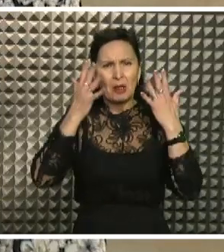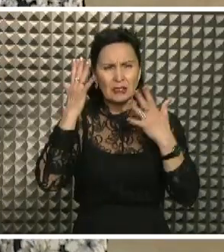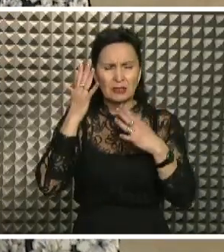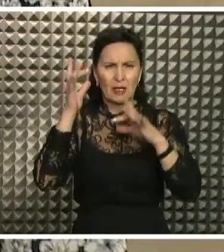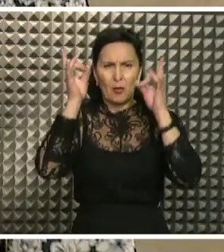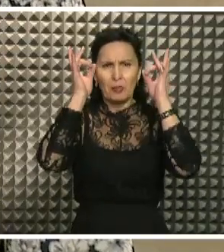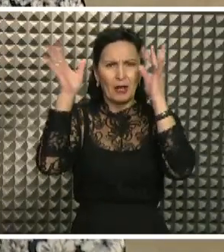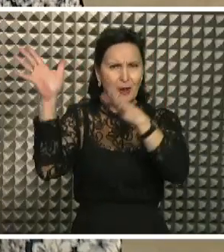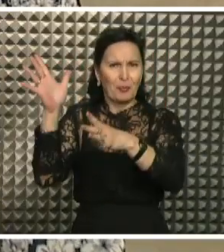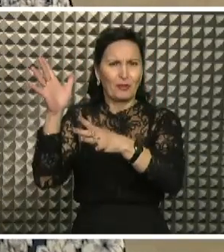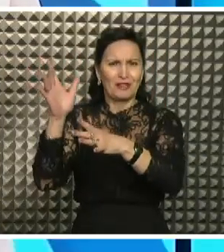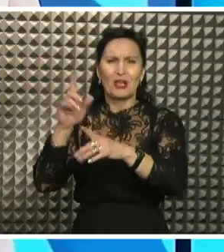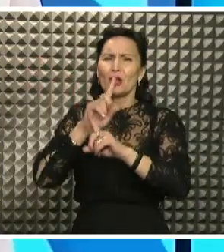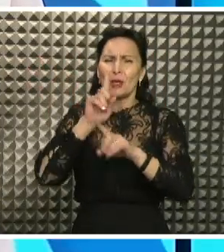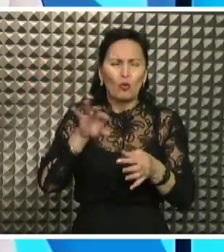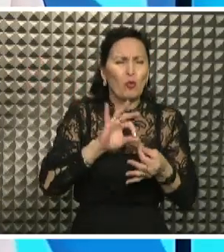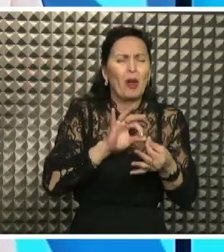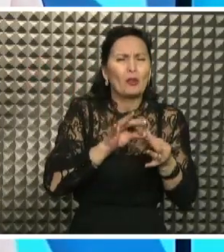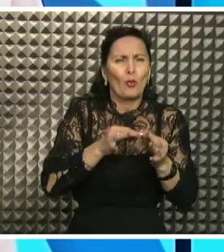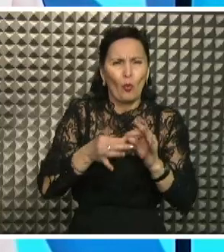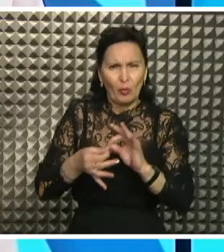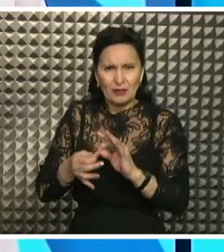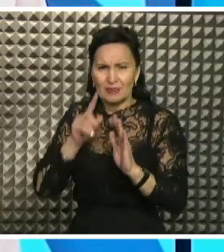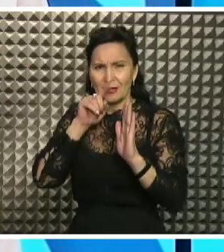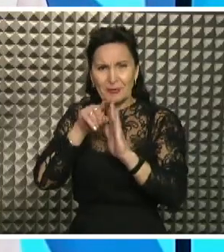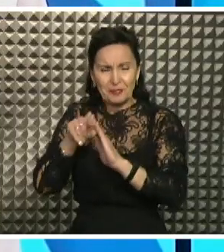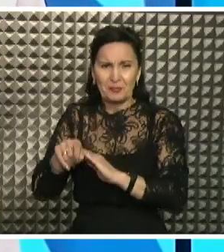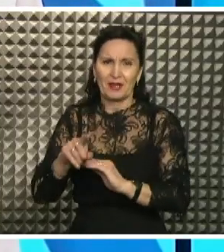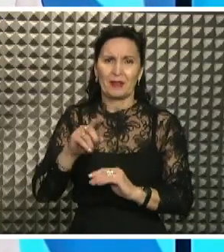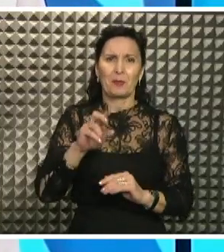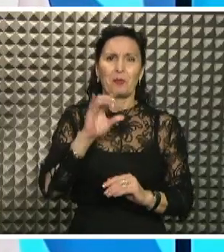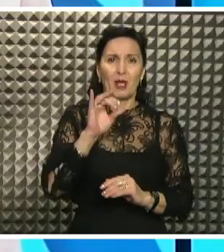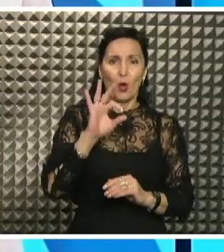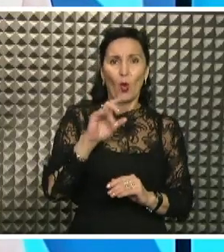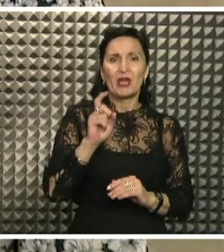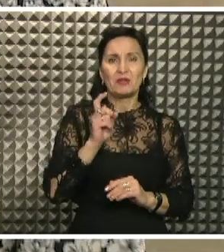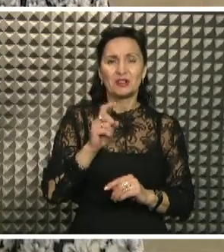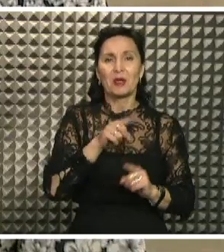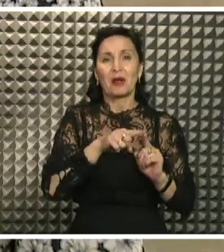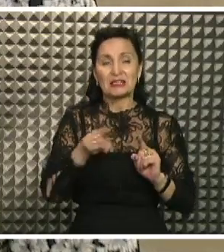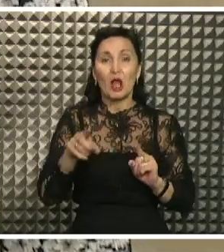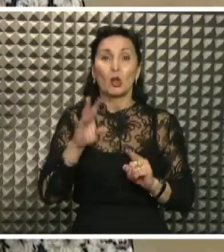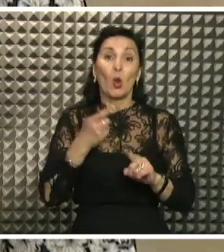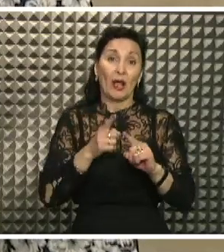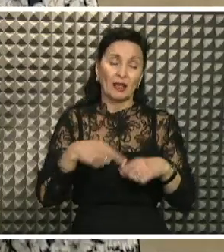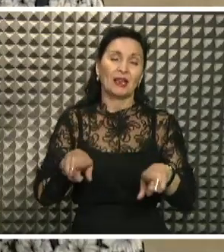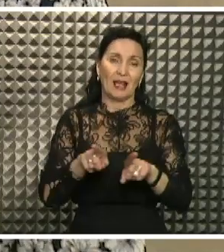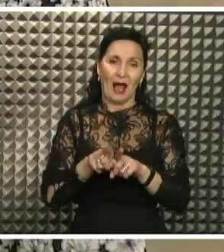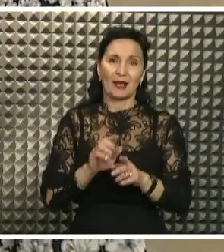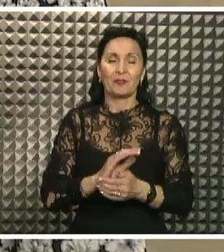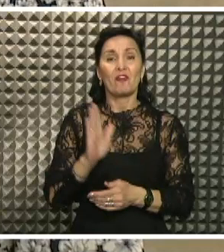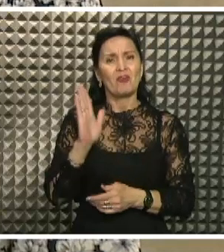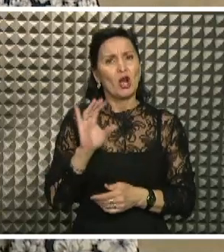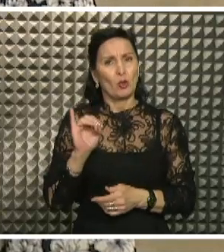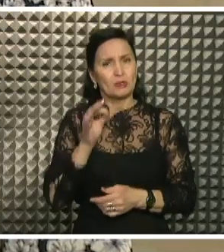переработалось в мозгах. Я не буду вдаваться в подробности биохимических процессов, но тем не менее это так. Вера